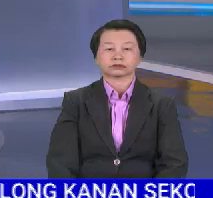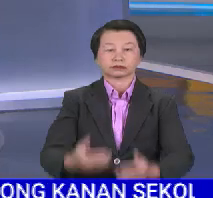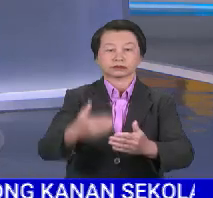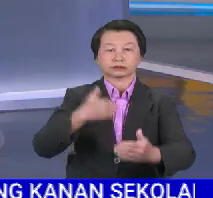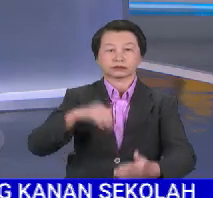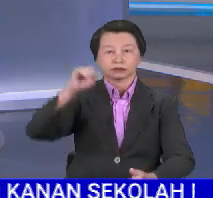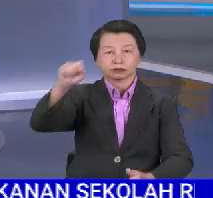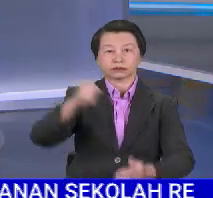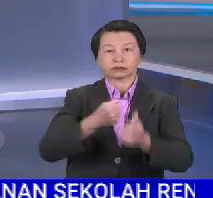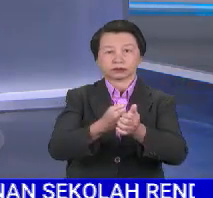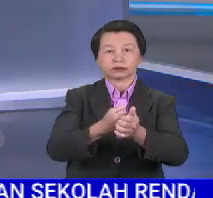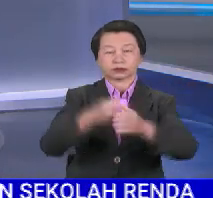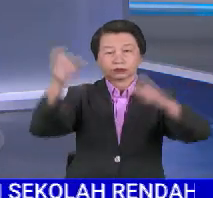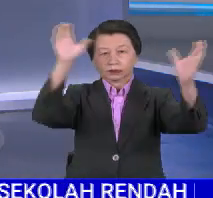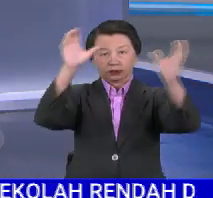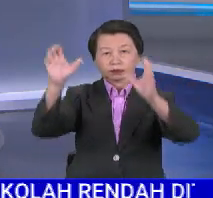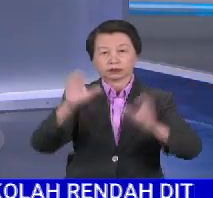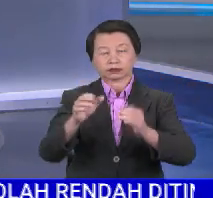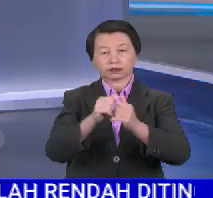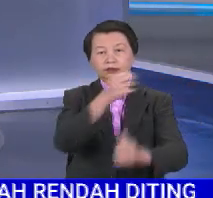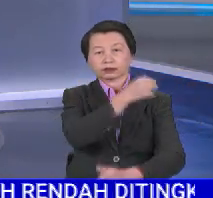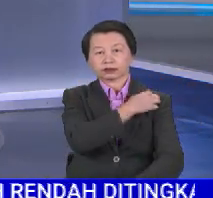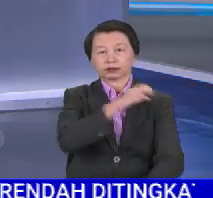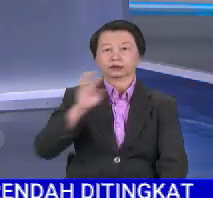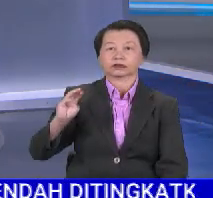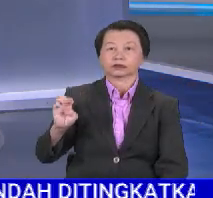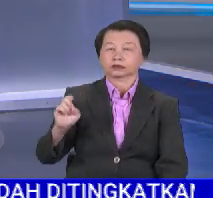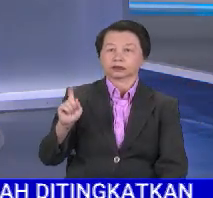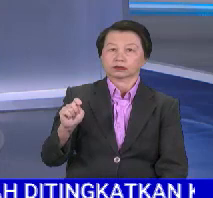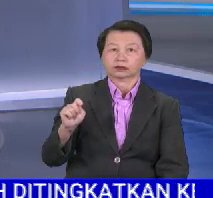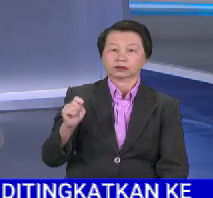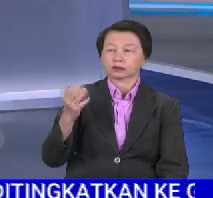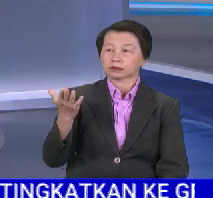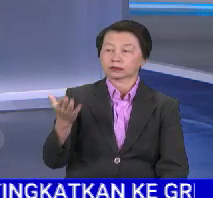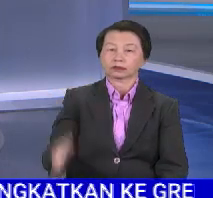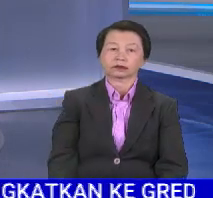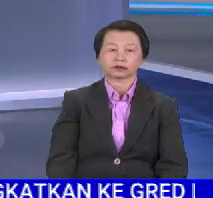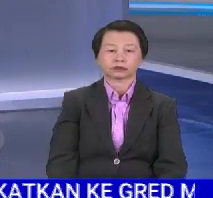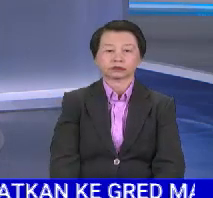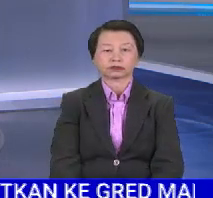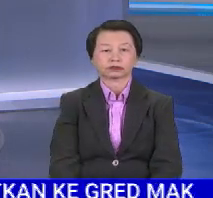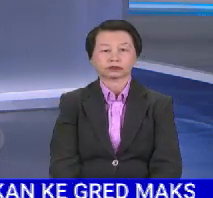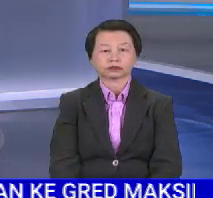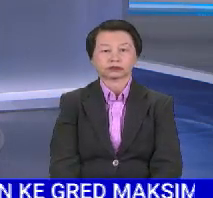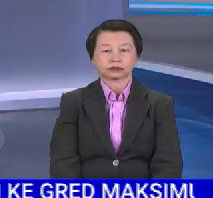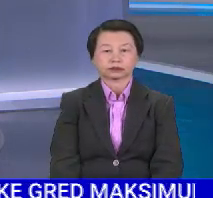Bukan sabar, kita ikuti laporan cuaca semasa bersama pegawai Met Malaysia Khairatun Nisa Shamsuddin.